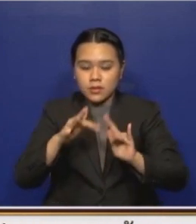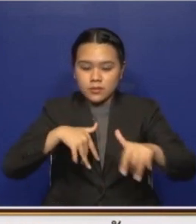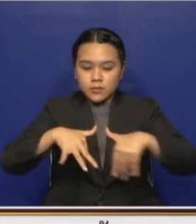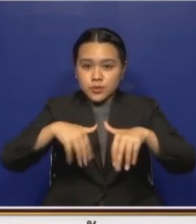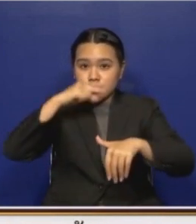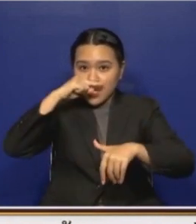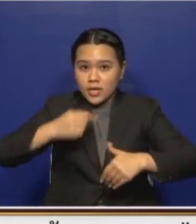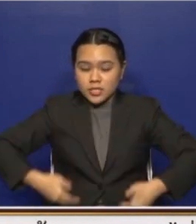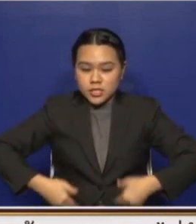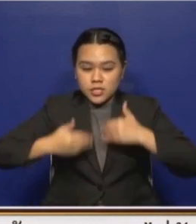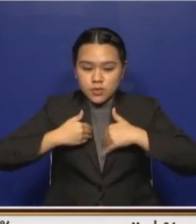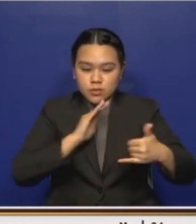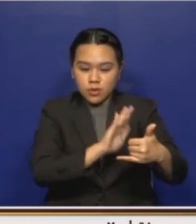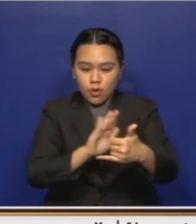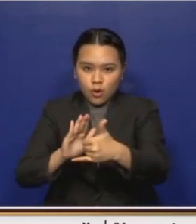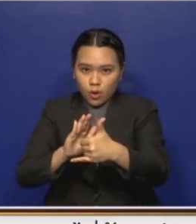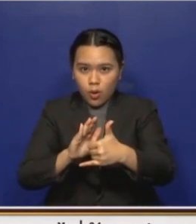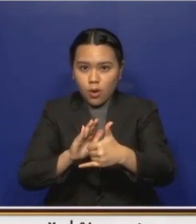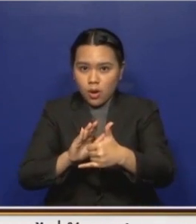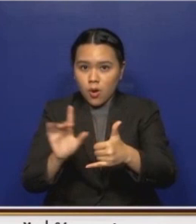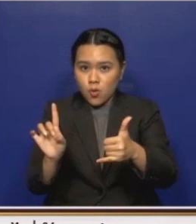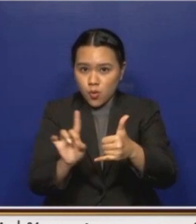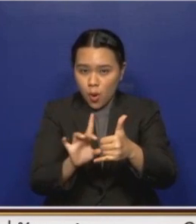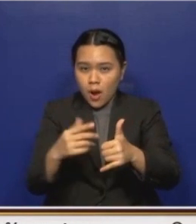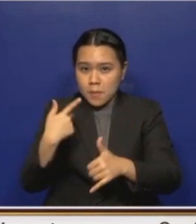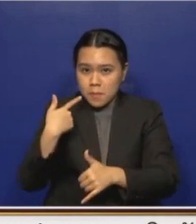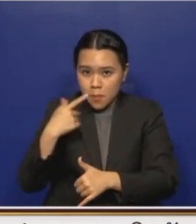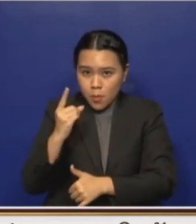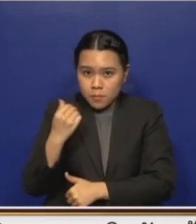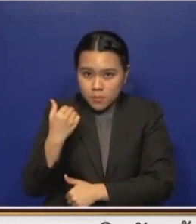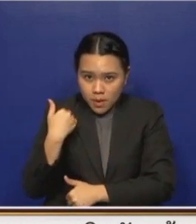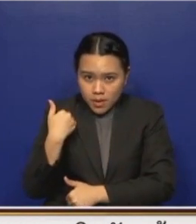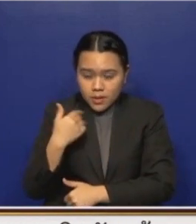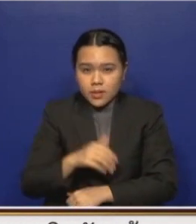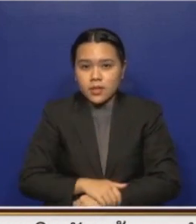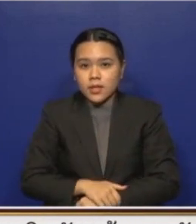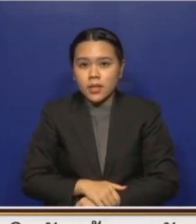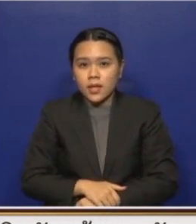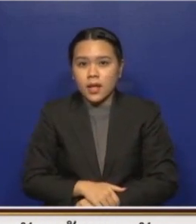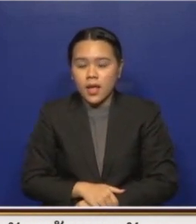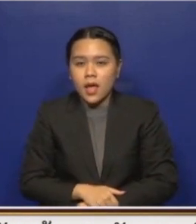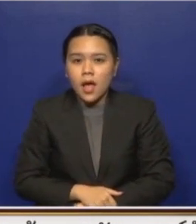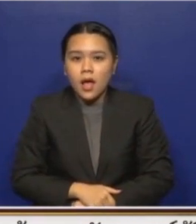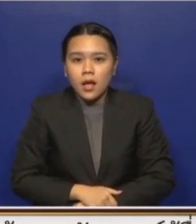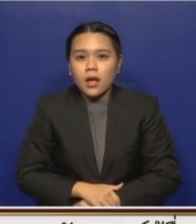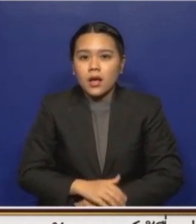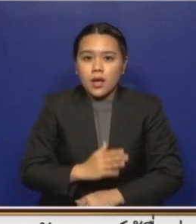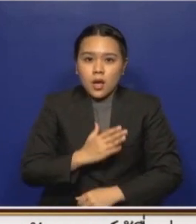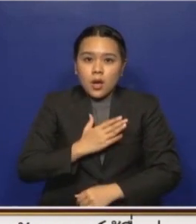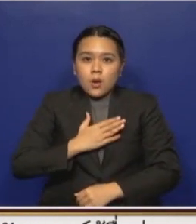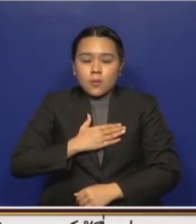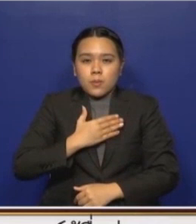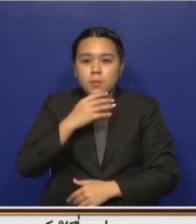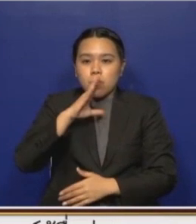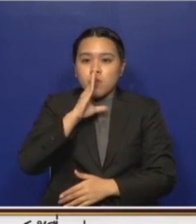มถามอาจารย์ฉีดไหมเนี่ยไม่นี่อาจารย์แพทย์นะแต่ก็มีอาจารย์แพทย์บ